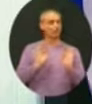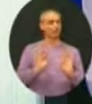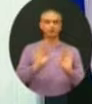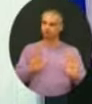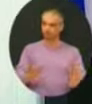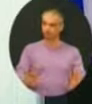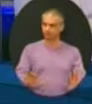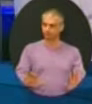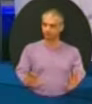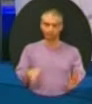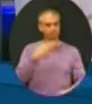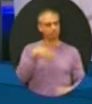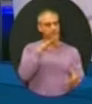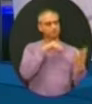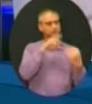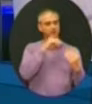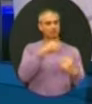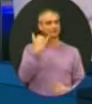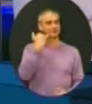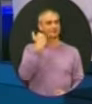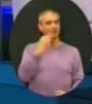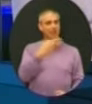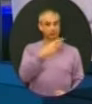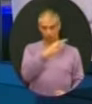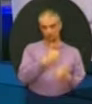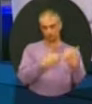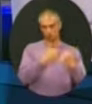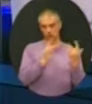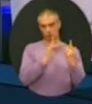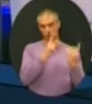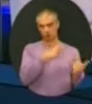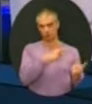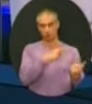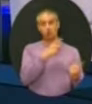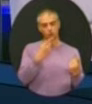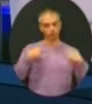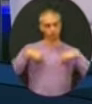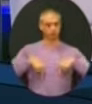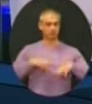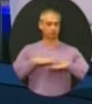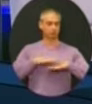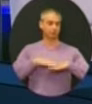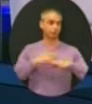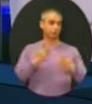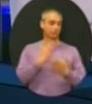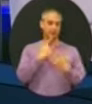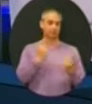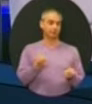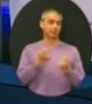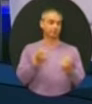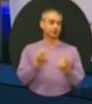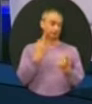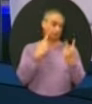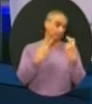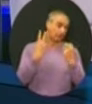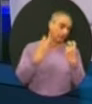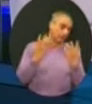רגע. בוא נדבר על יצחק הרצוג. אתה מתמודד מולו. כן. הוא יושב ראש מכהן. ומתפרסמות